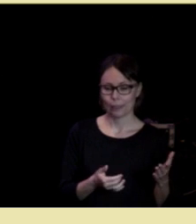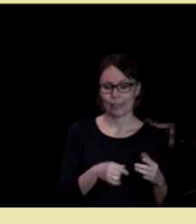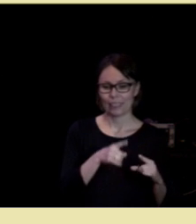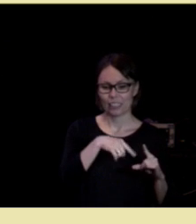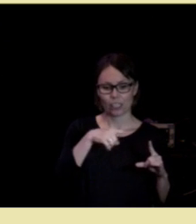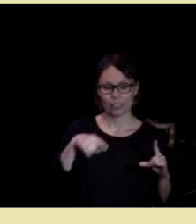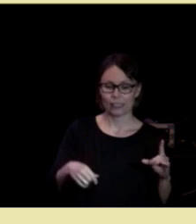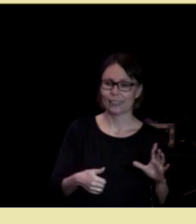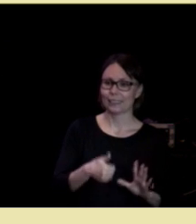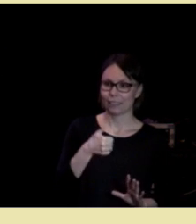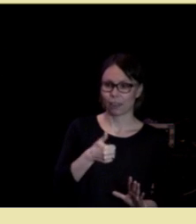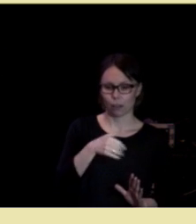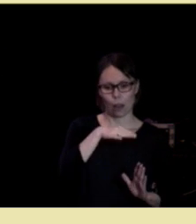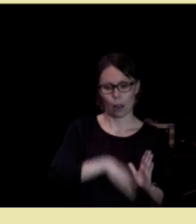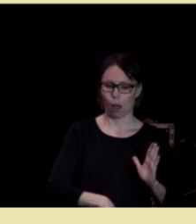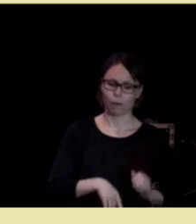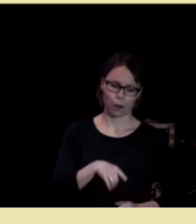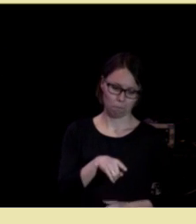statistisk signifikant lavere.